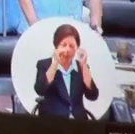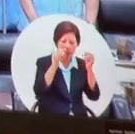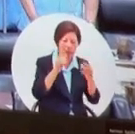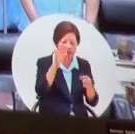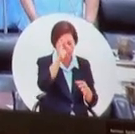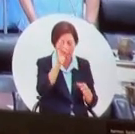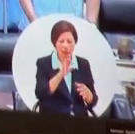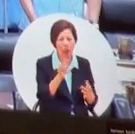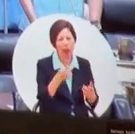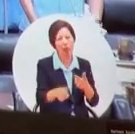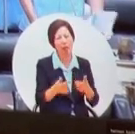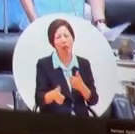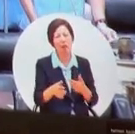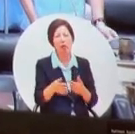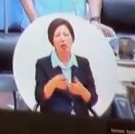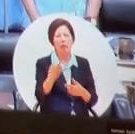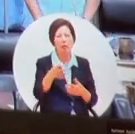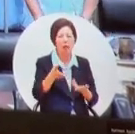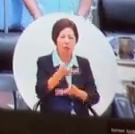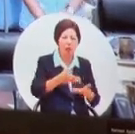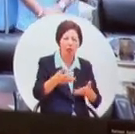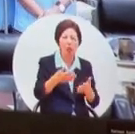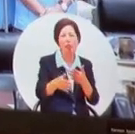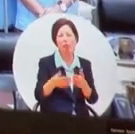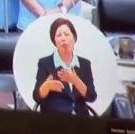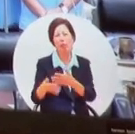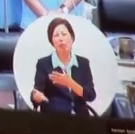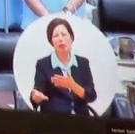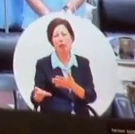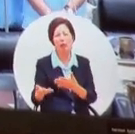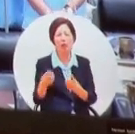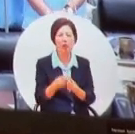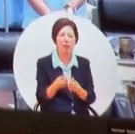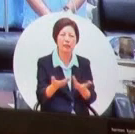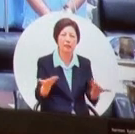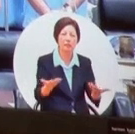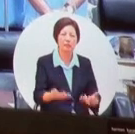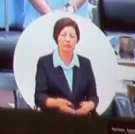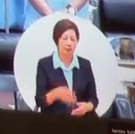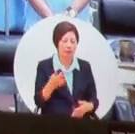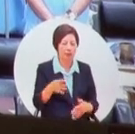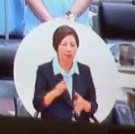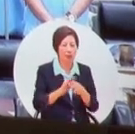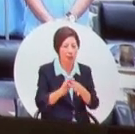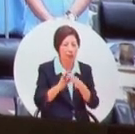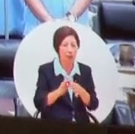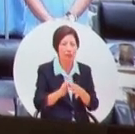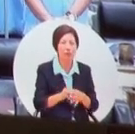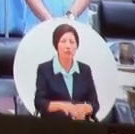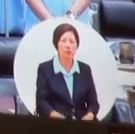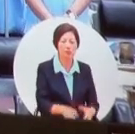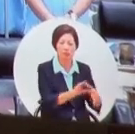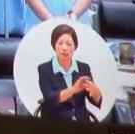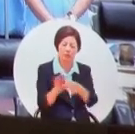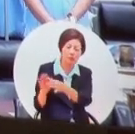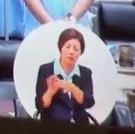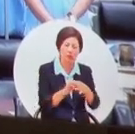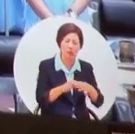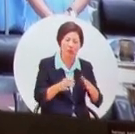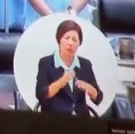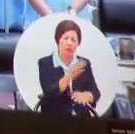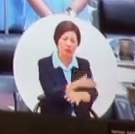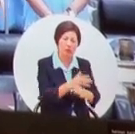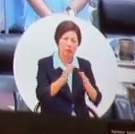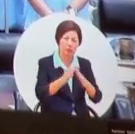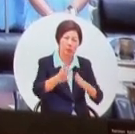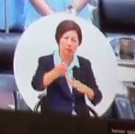要跟人家沟通一件事情没有办法做沟通，横向联系我们常常在讲陈局在内阁下联系有很